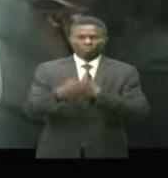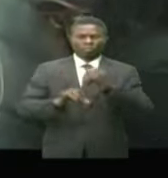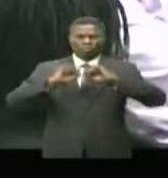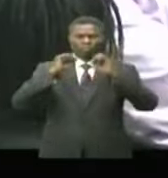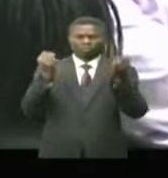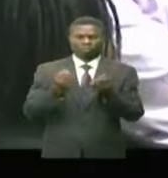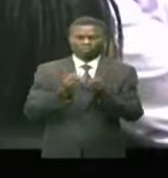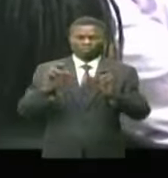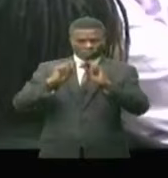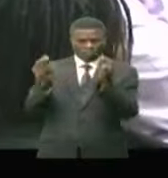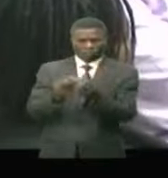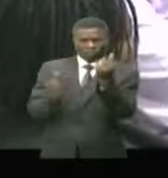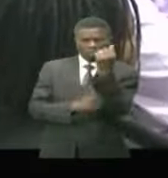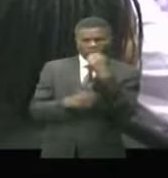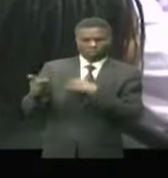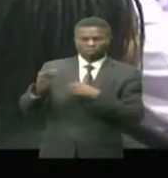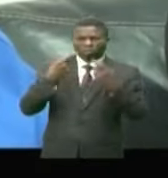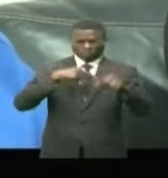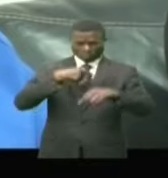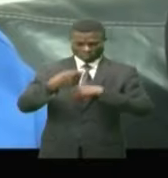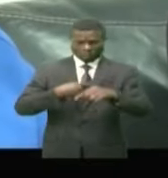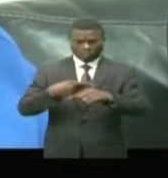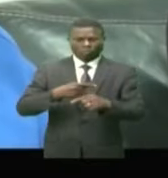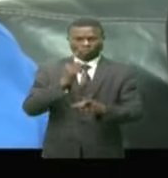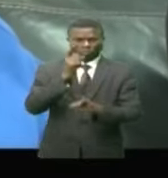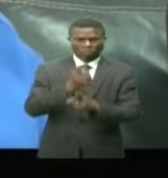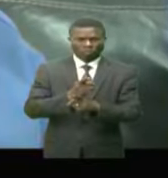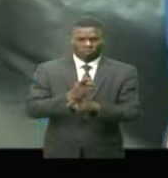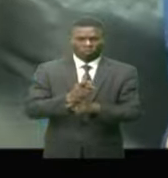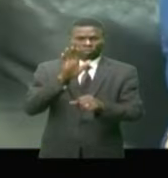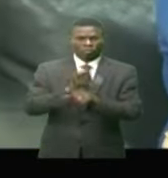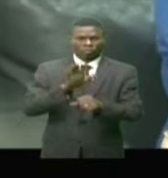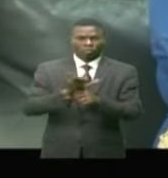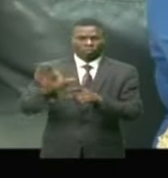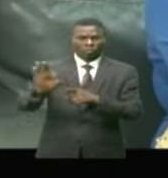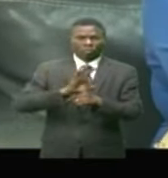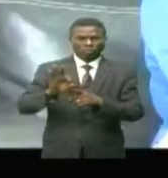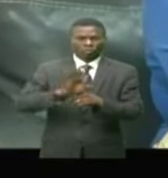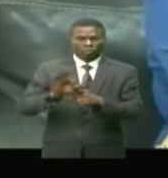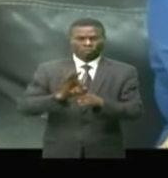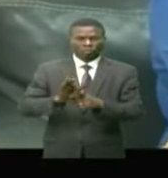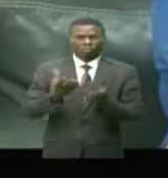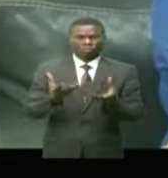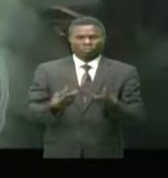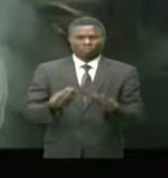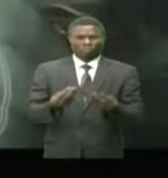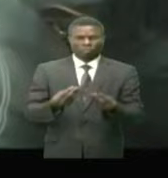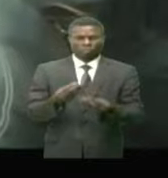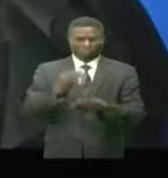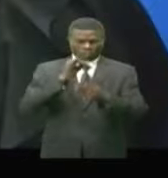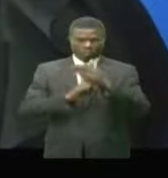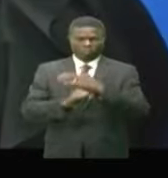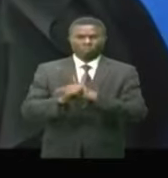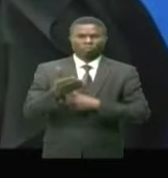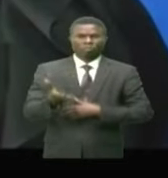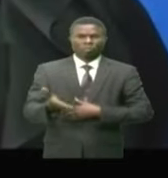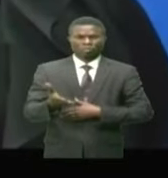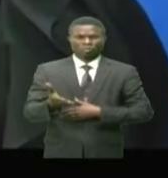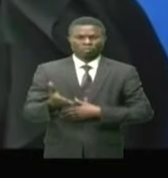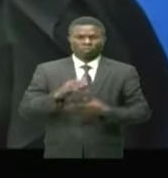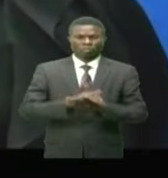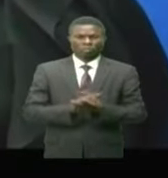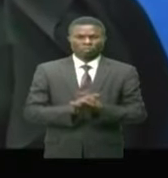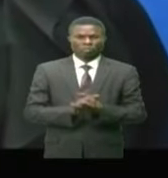dite délégation annonce des débuts imminents d'une série de formations pour faciliter cette intégration.